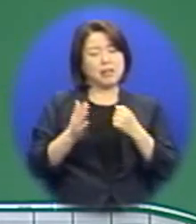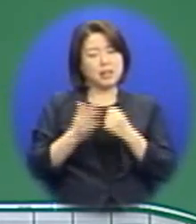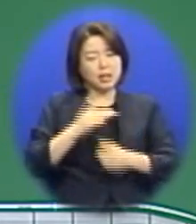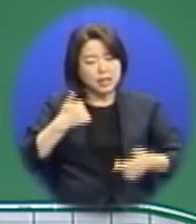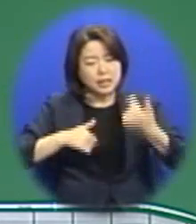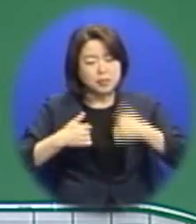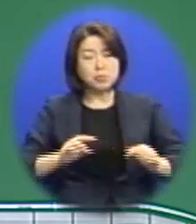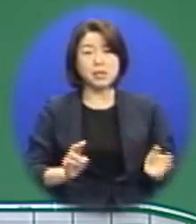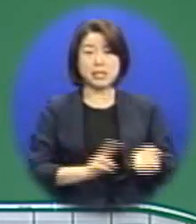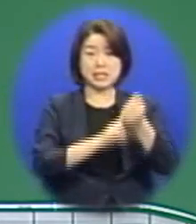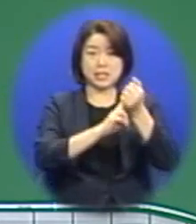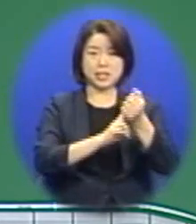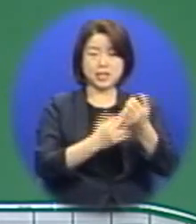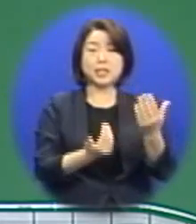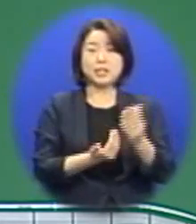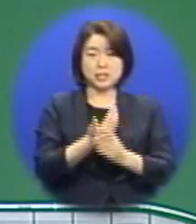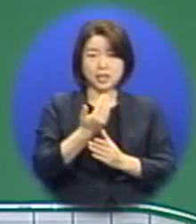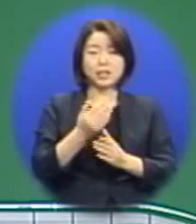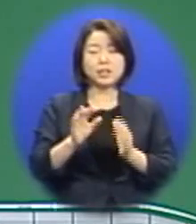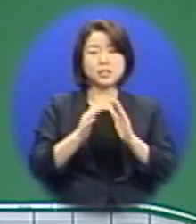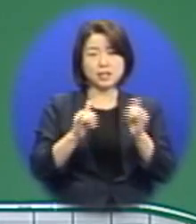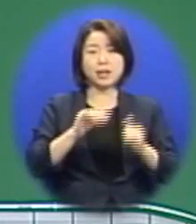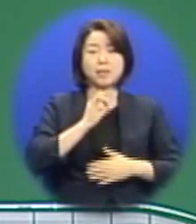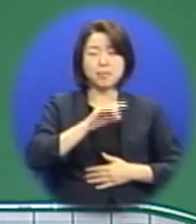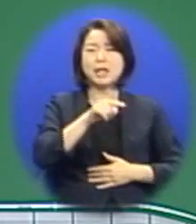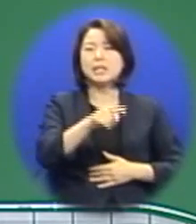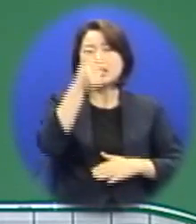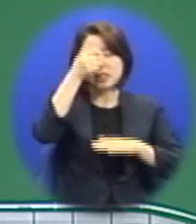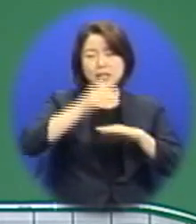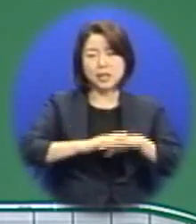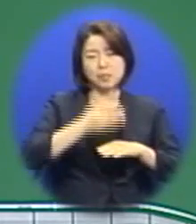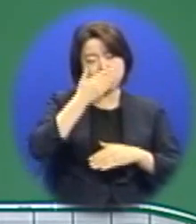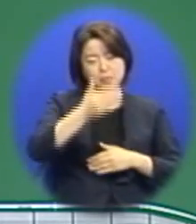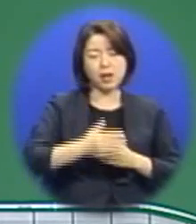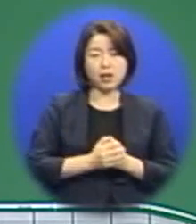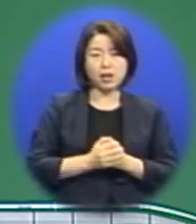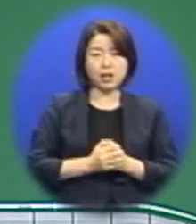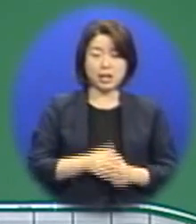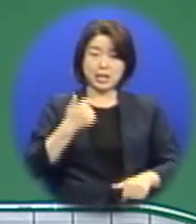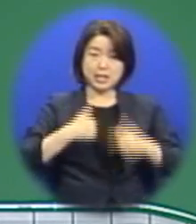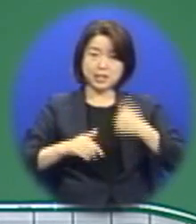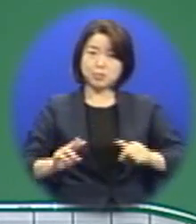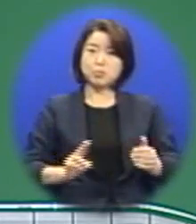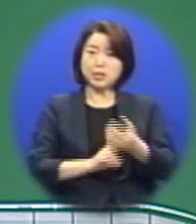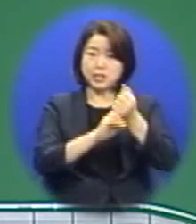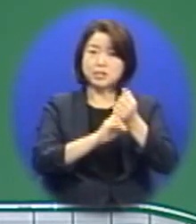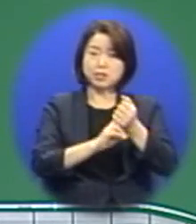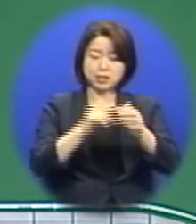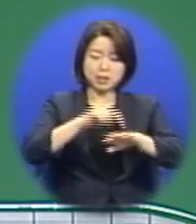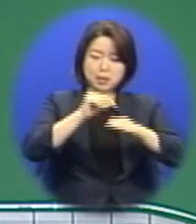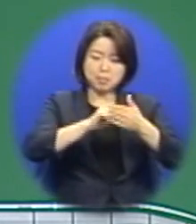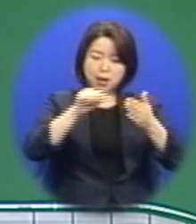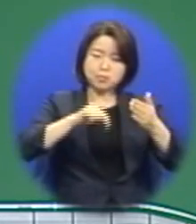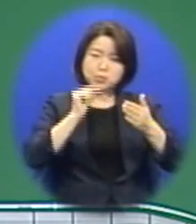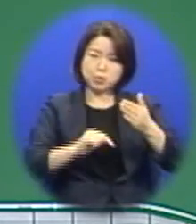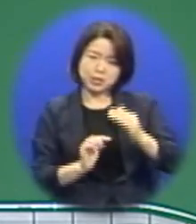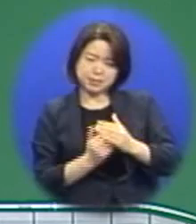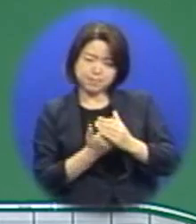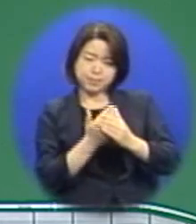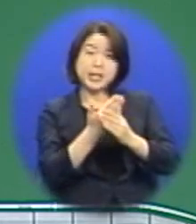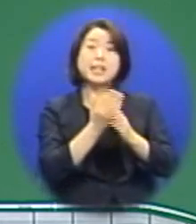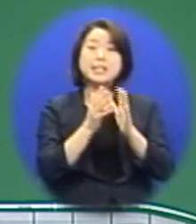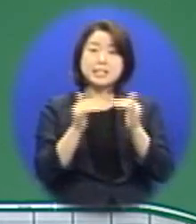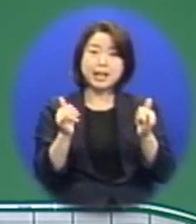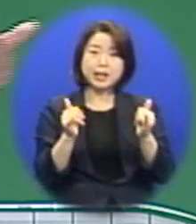일어난 사람만 이런 예배를 드릴 수 있는 거예요. 기쁨의 기적이 마음에 일어난 사람.